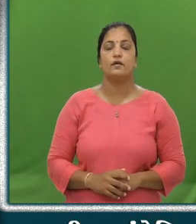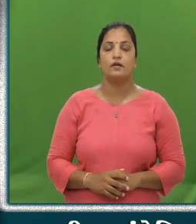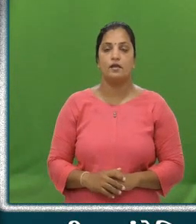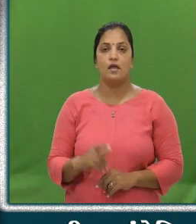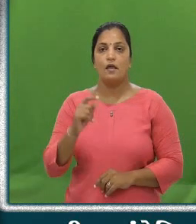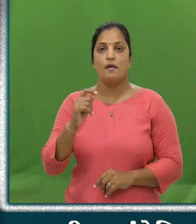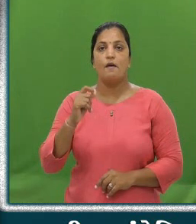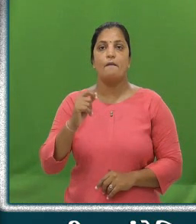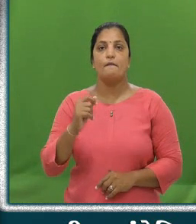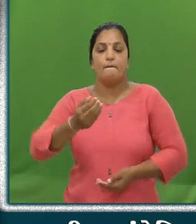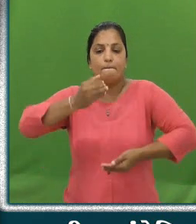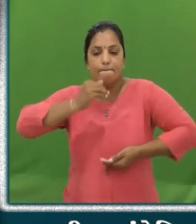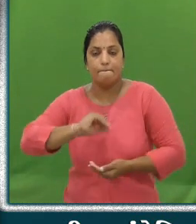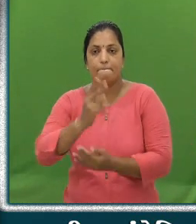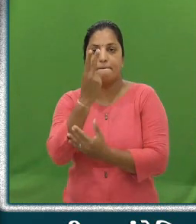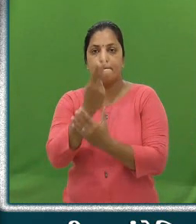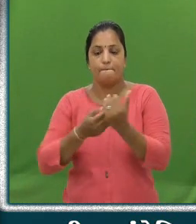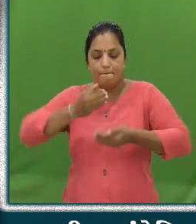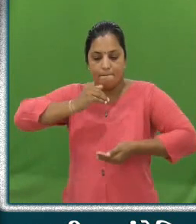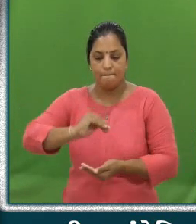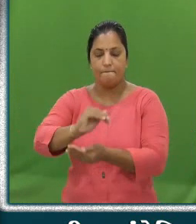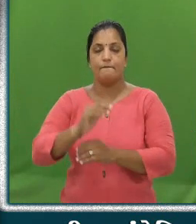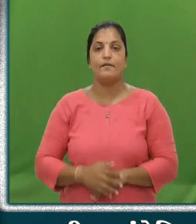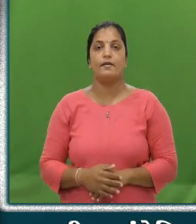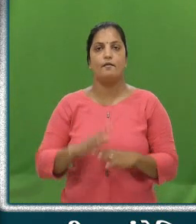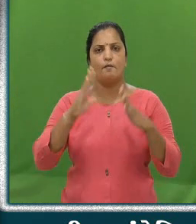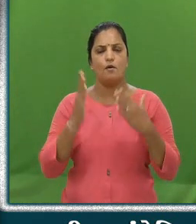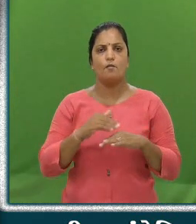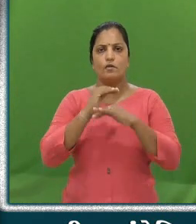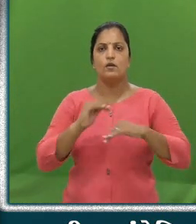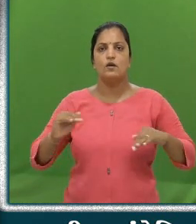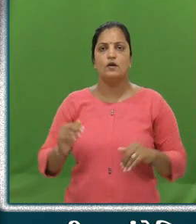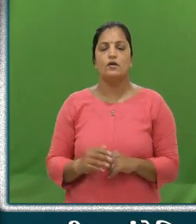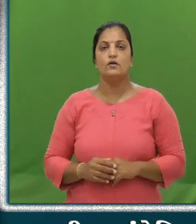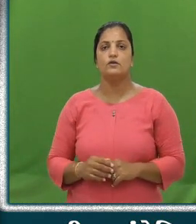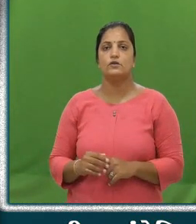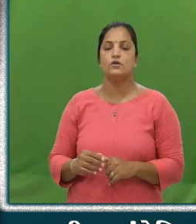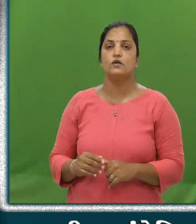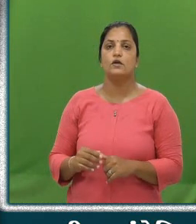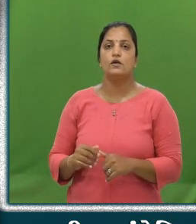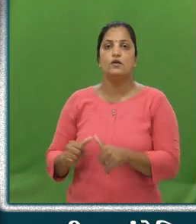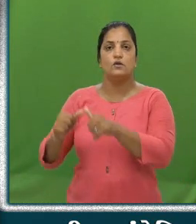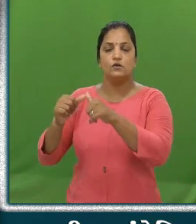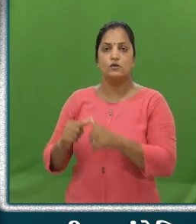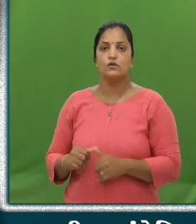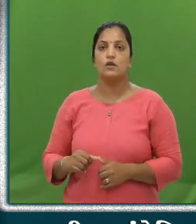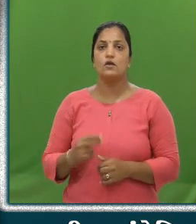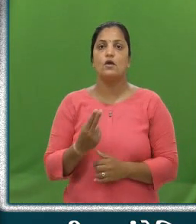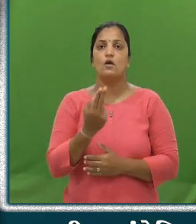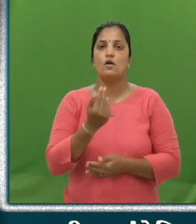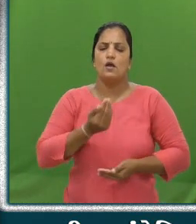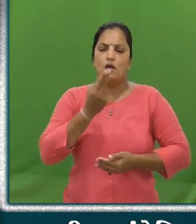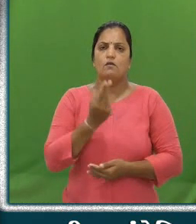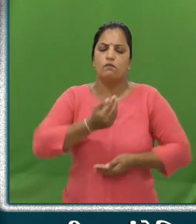ટ્વિસ્ટ થતા હોય છે આયુષ ઉપાધ્યાય કરી તેમજ ઘણા ખરા વિદ્યાર્થીઓ આ રીતે પ્રશ્ન પૂછી રહેલા છે કે ટ્વિસ્ટ કઈ રીતે થાય છે